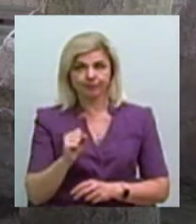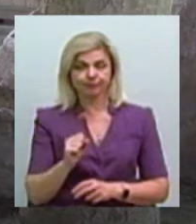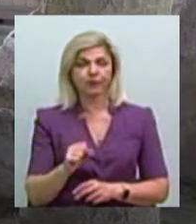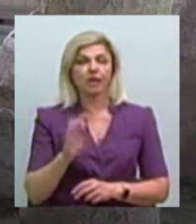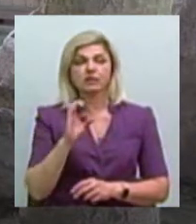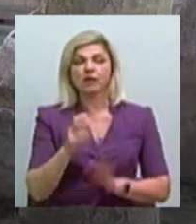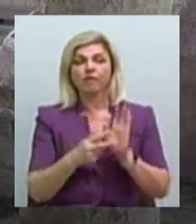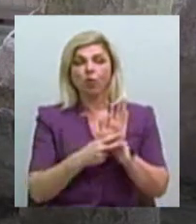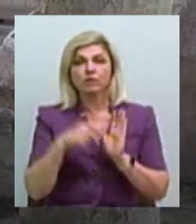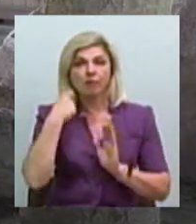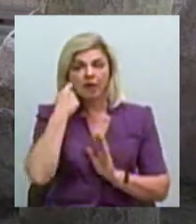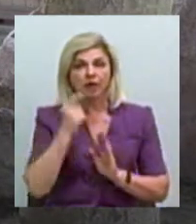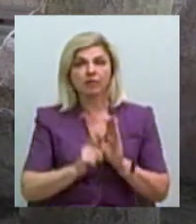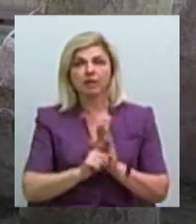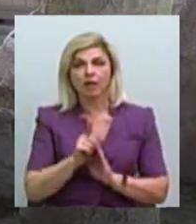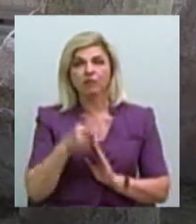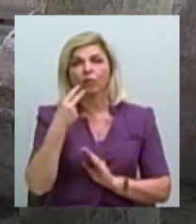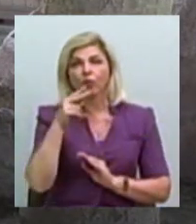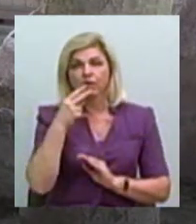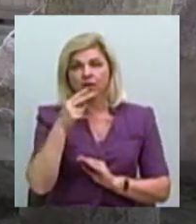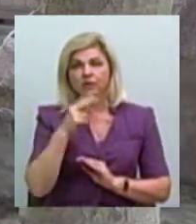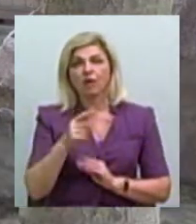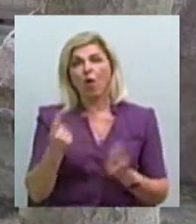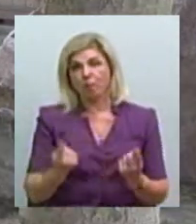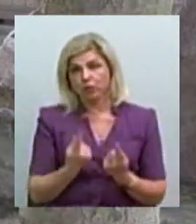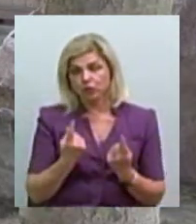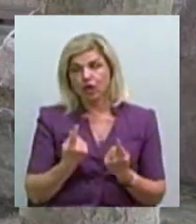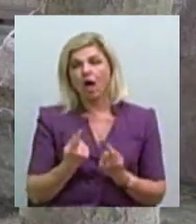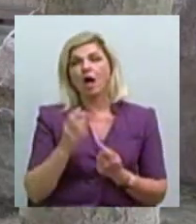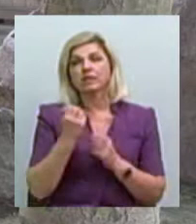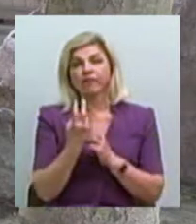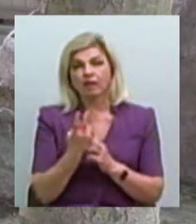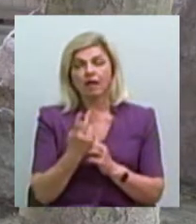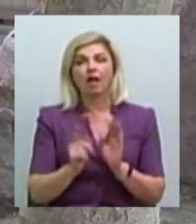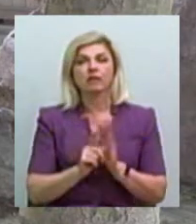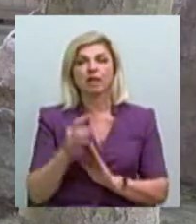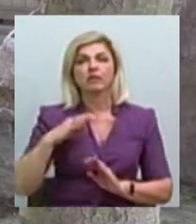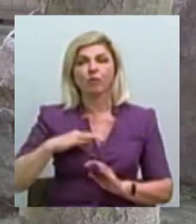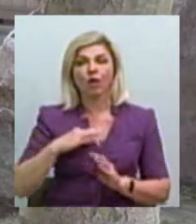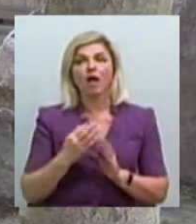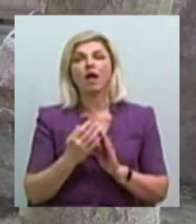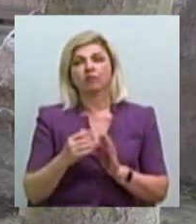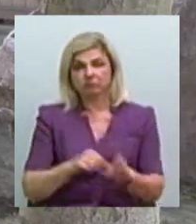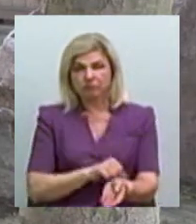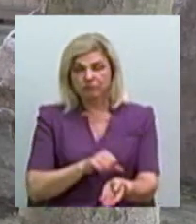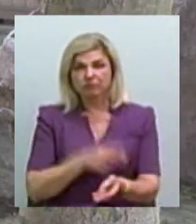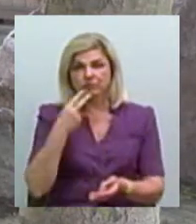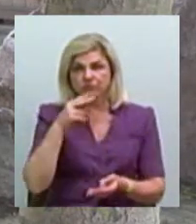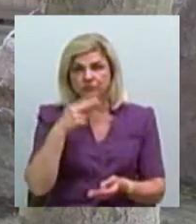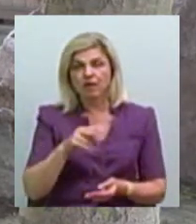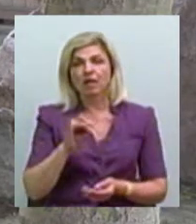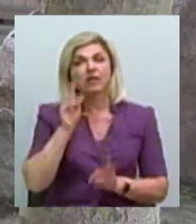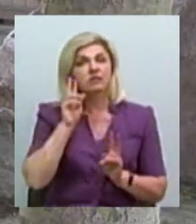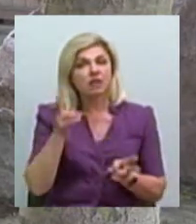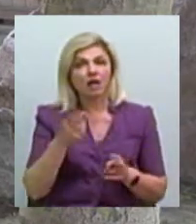звичайні. З 8 років почав палити цигарки звичайні. З 12 почав споживати траву, палити. Не знаю,